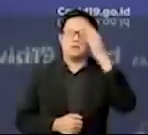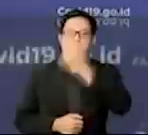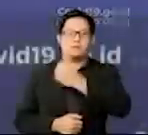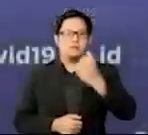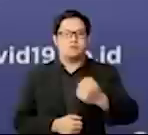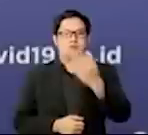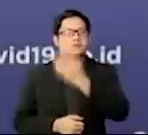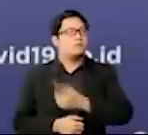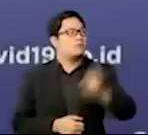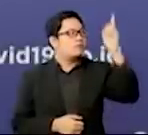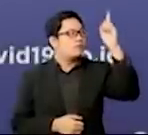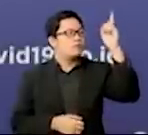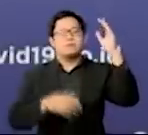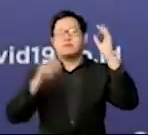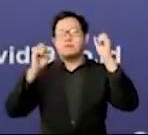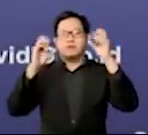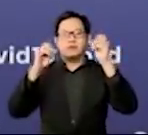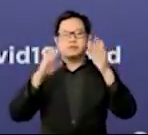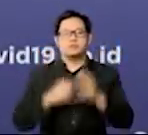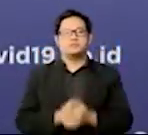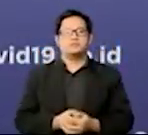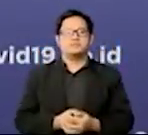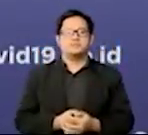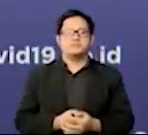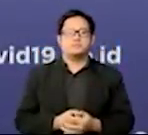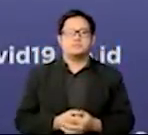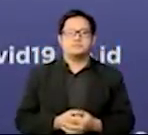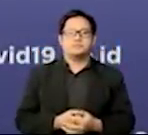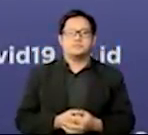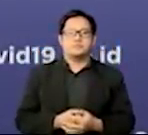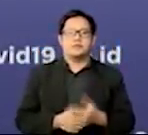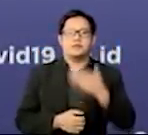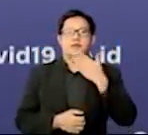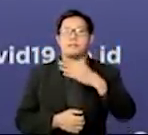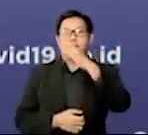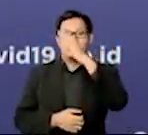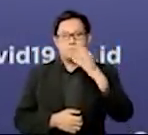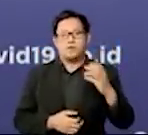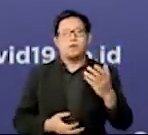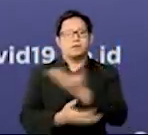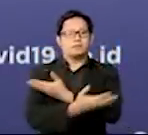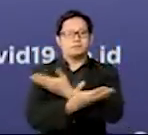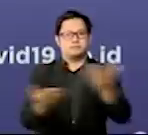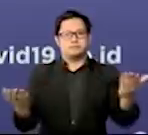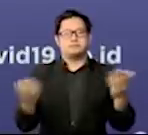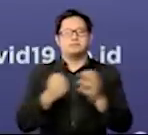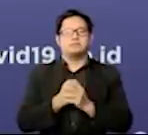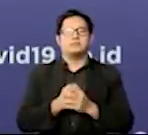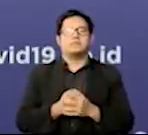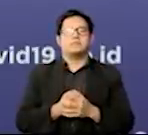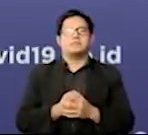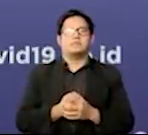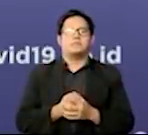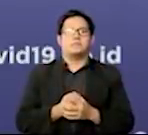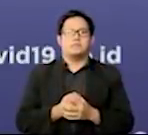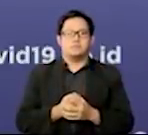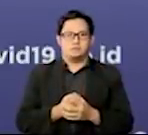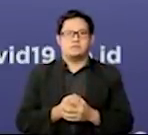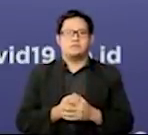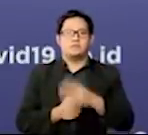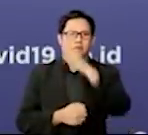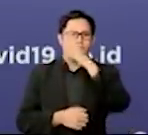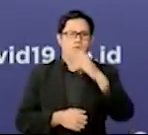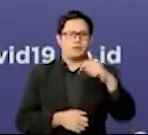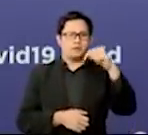assalamualaikum warahmatullahi wabarakatuh Selamat sore saudara sekalian pada